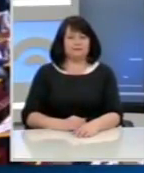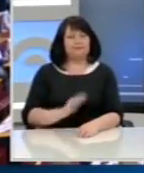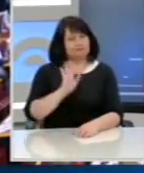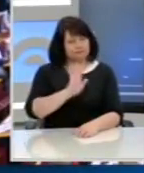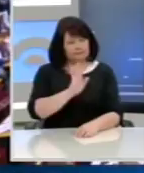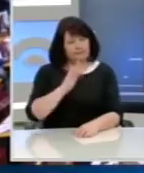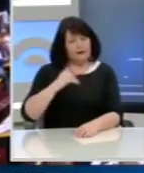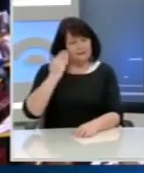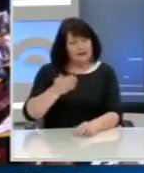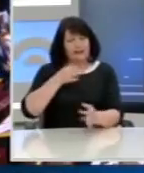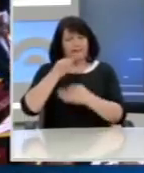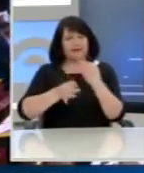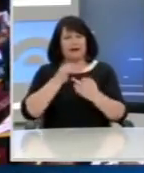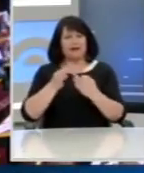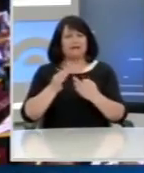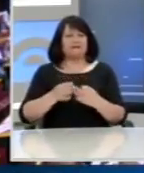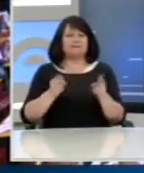Αμέσως μετά.